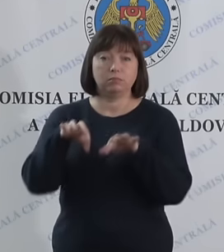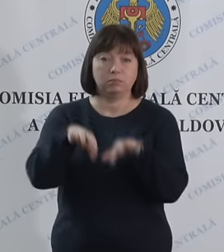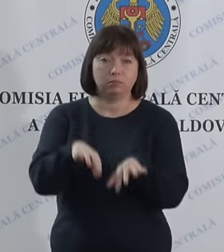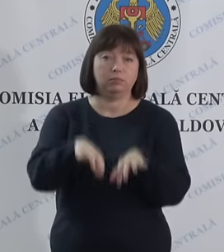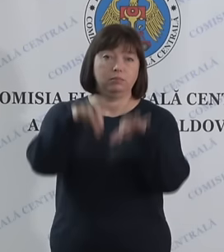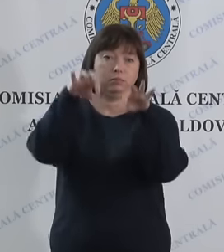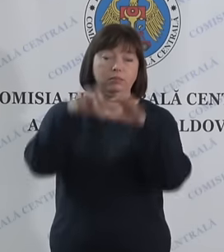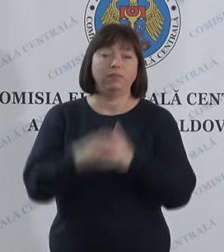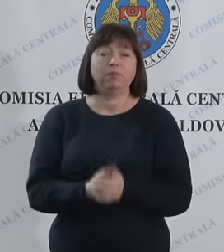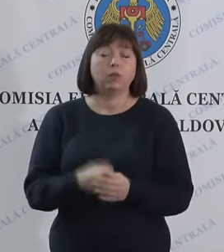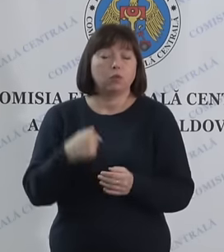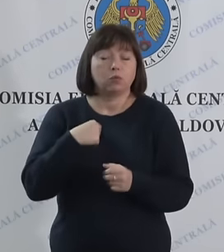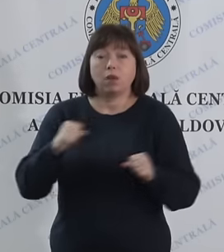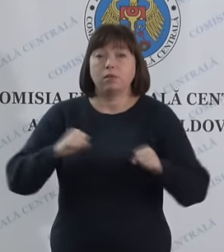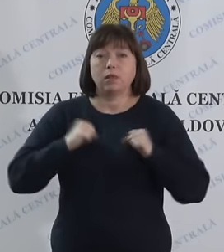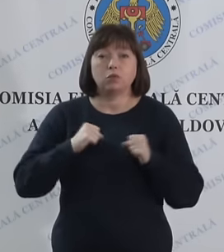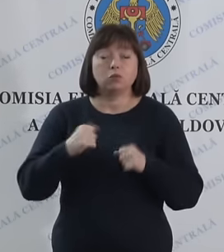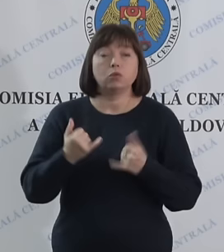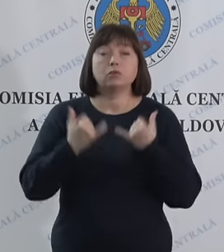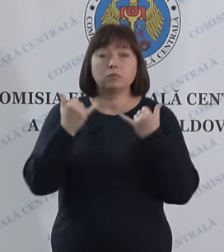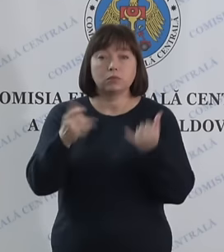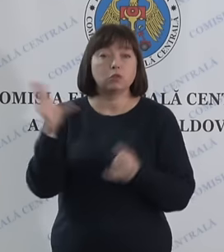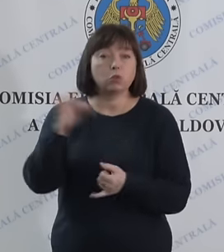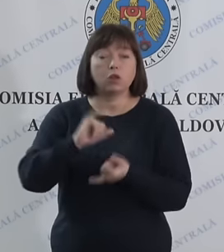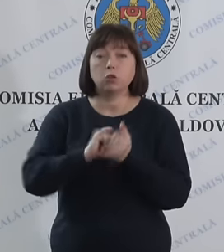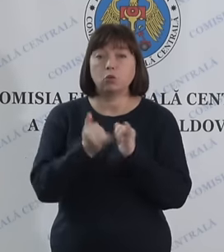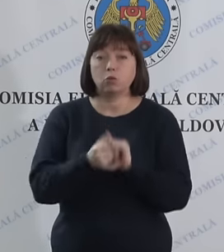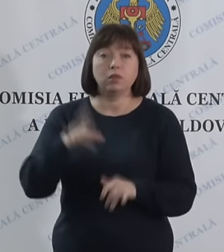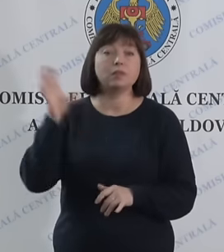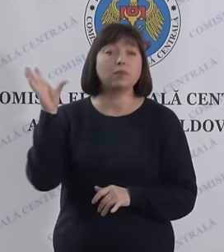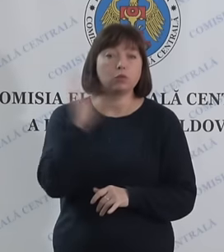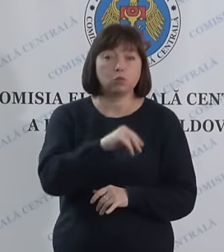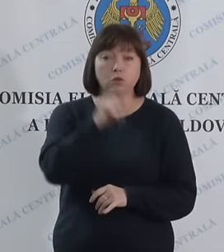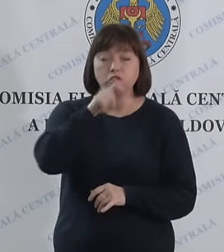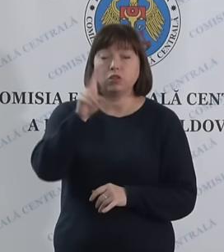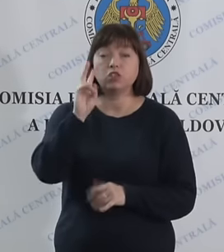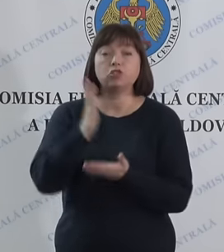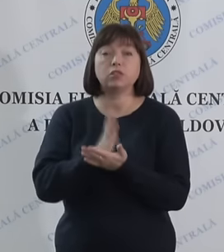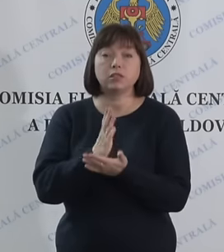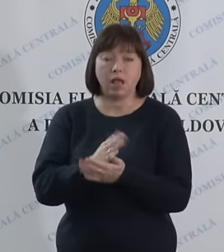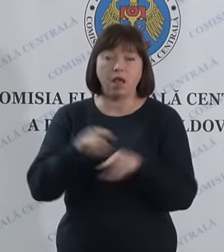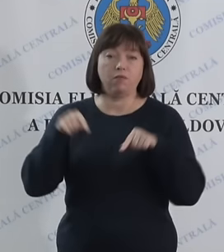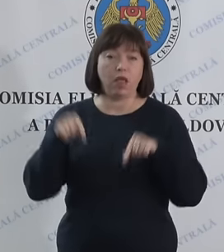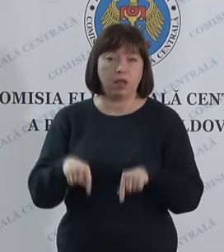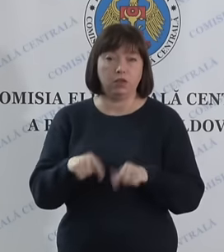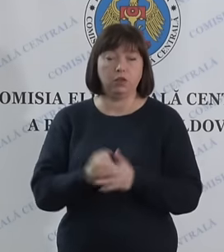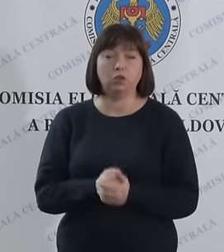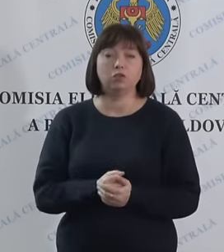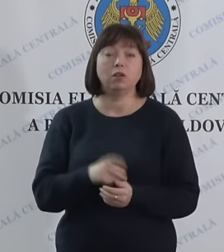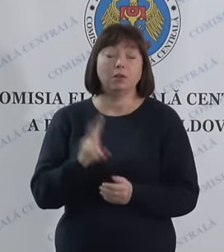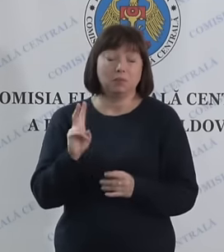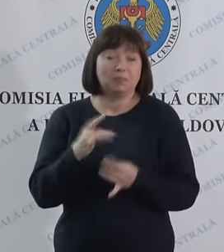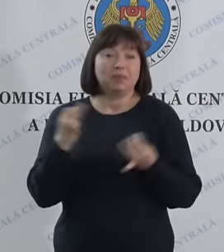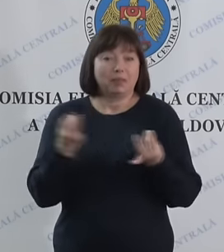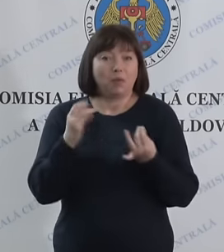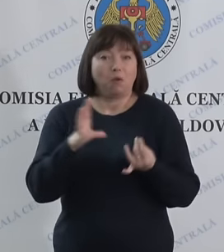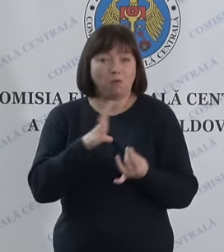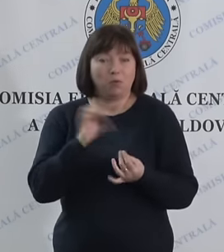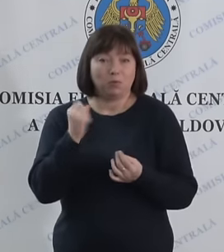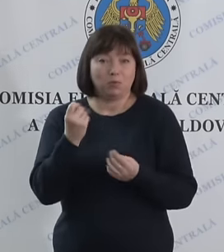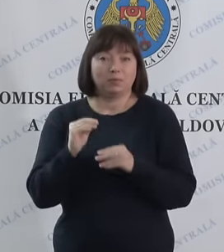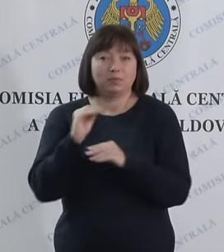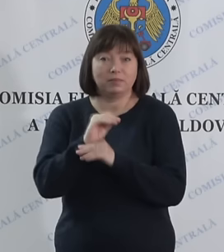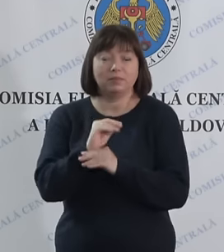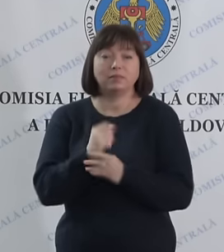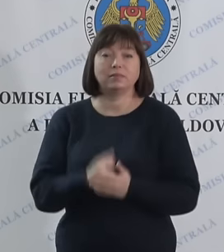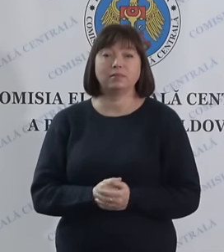Pot spune că am creat toate condițiile pentru toți cetățenii Republicii Moldova aflați aici. Iar, ca și curiozitate, pot să vă zic